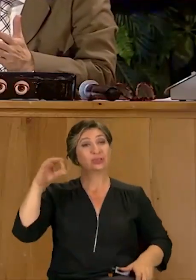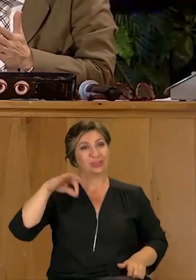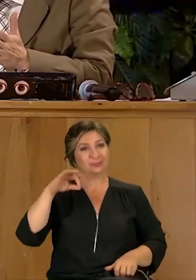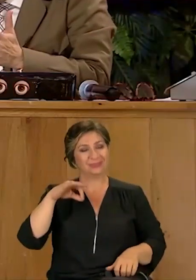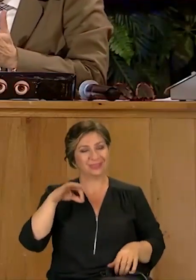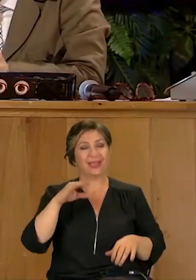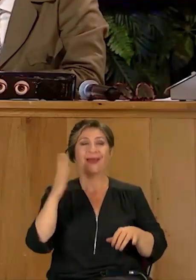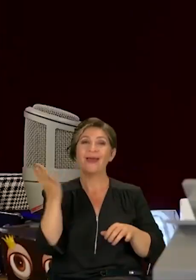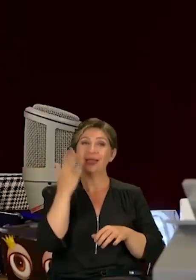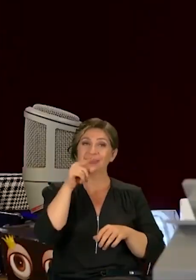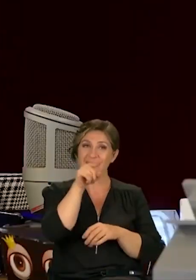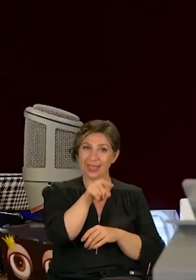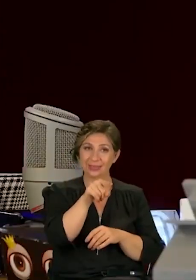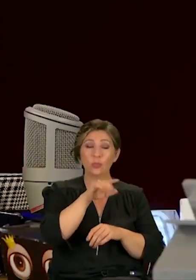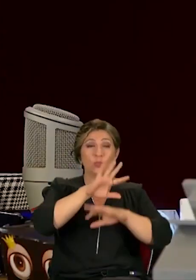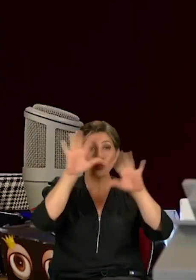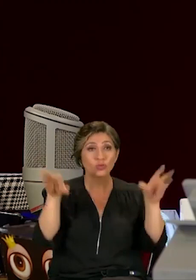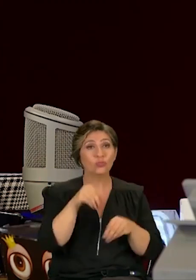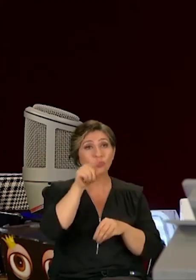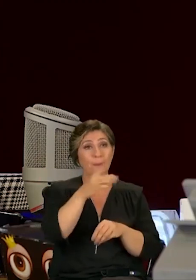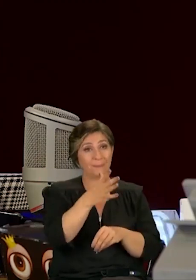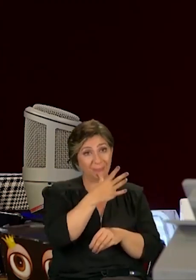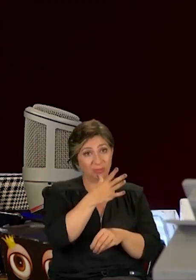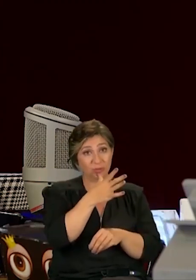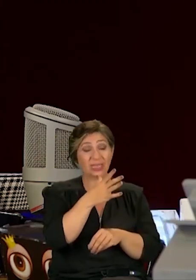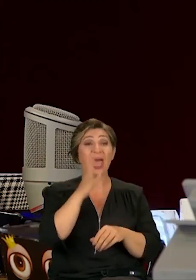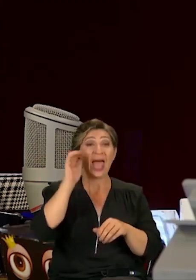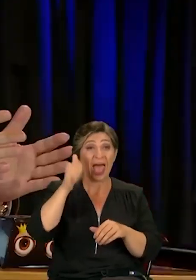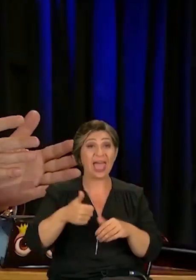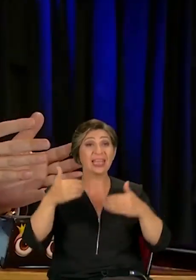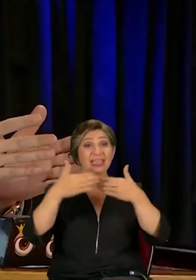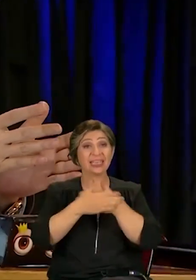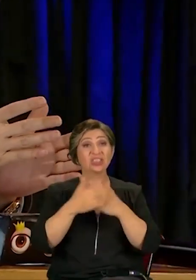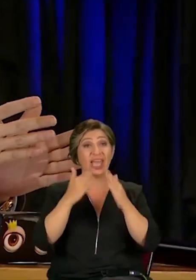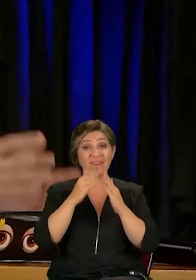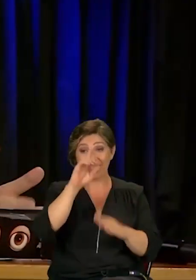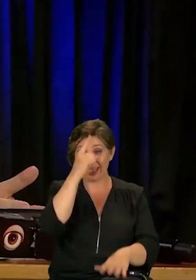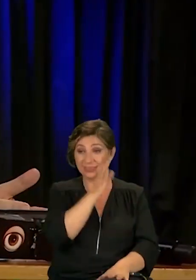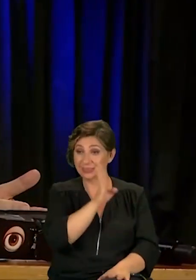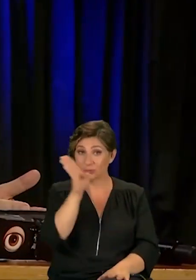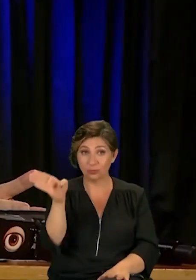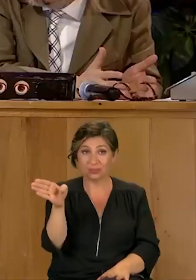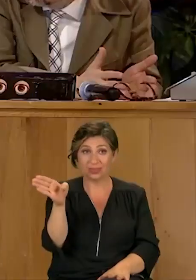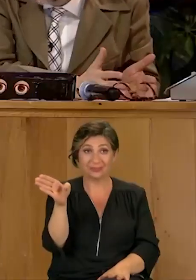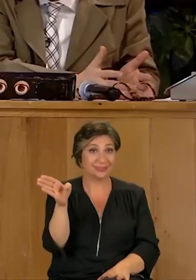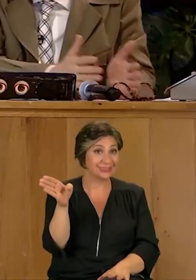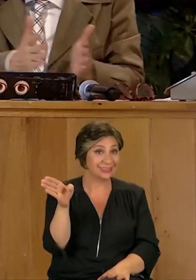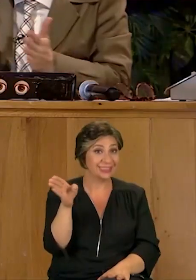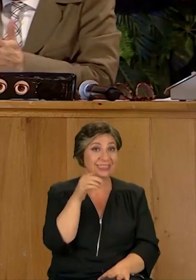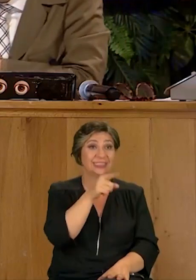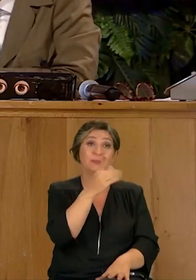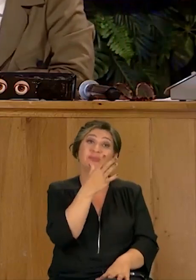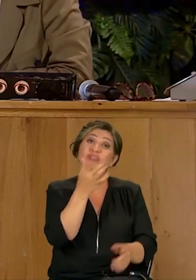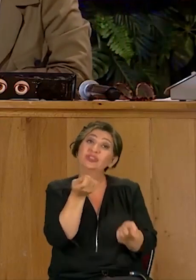Şimdi eğer sen bütün bunların bilincinde olarak her gece eve yalnız dönüyorsan